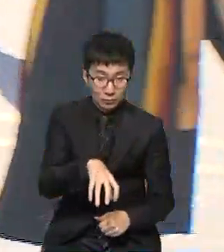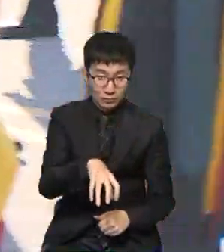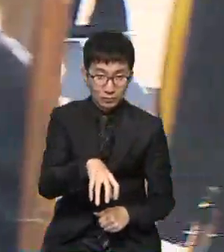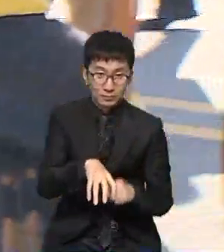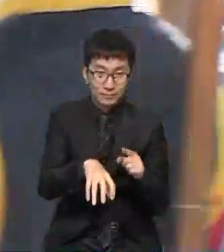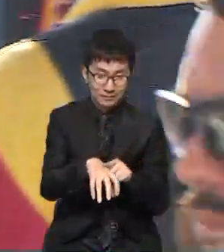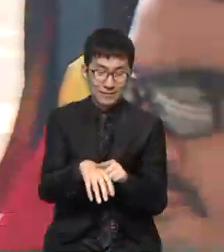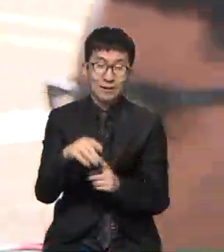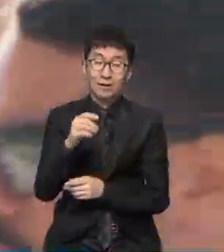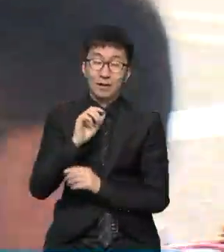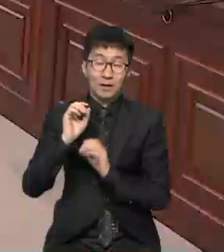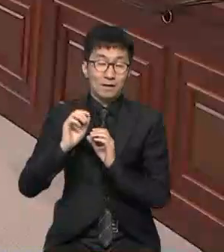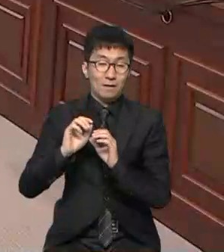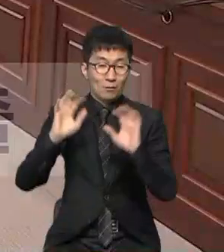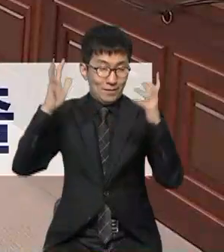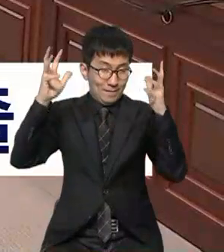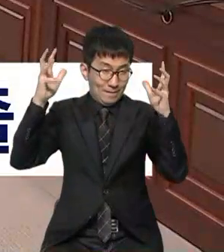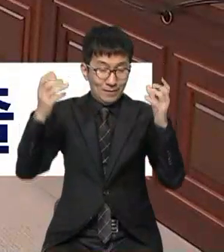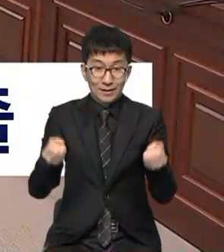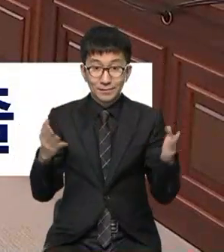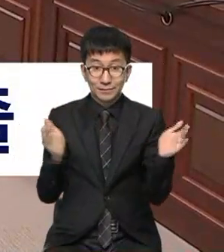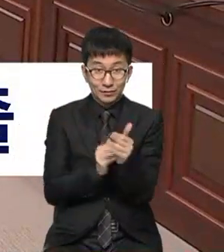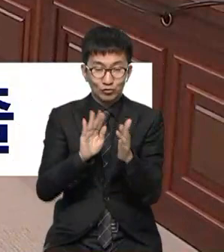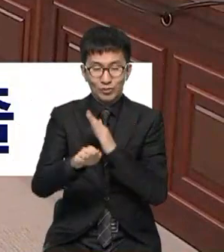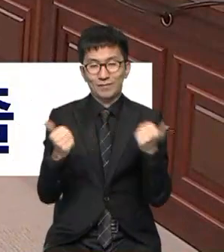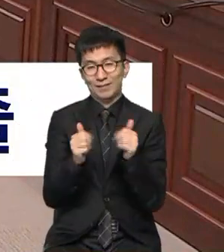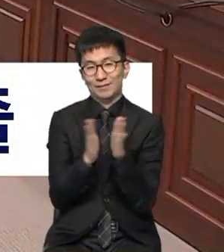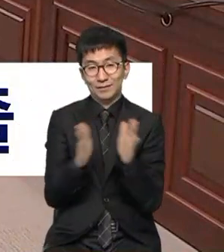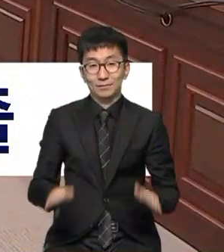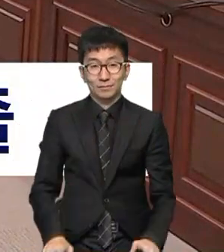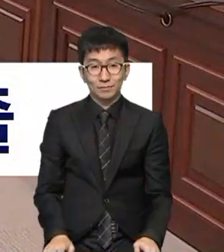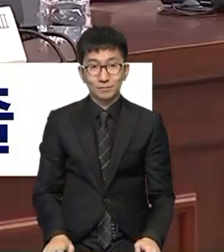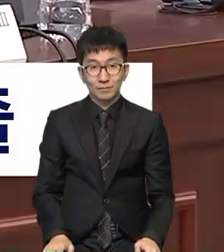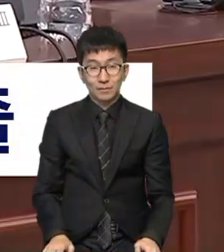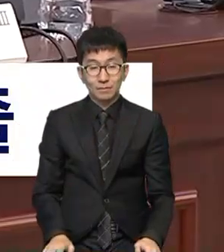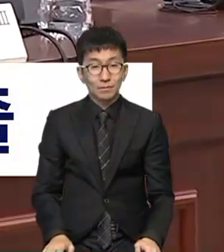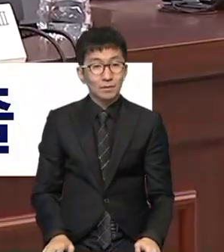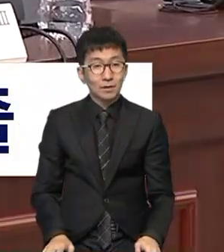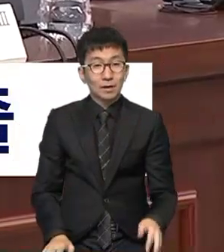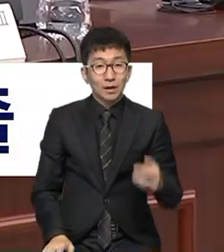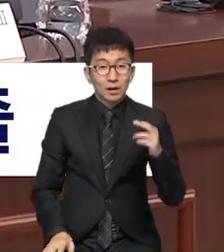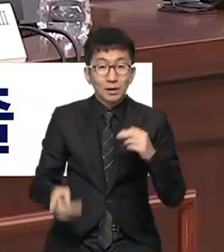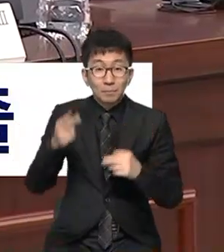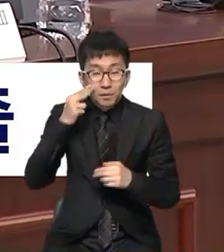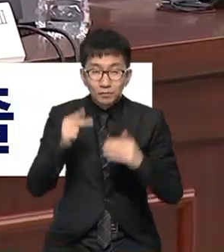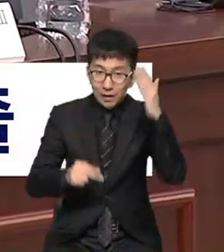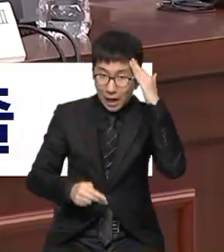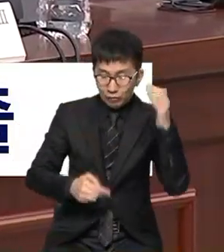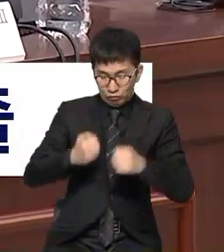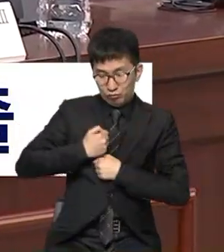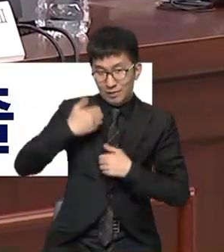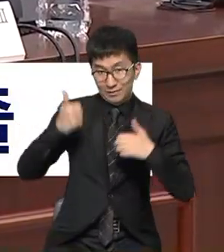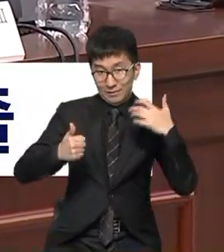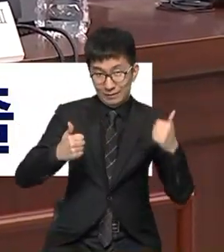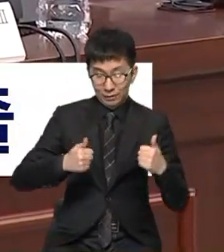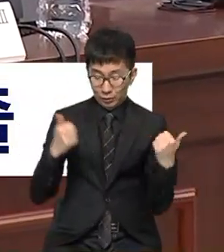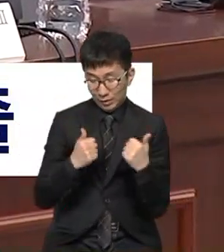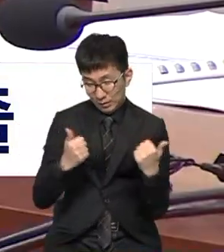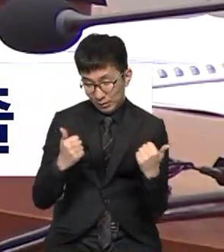환영행사로 시작됐습니다. 신원식 오스틴 한미 국방장관은 회담을 예정보다 50분 더 진행한